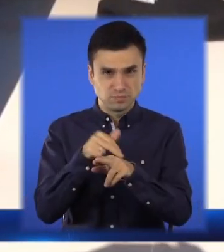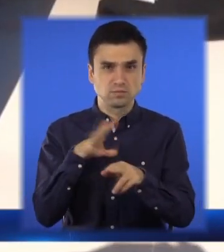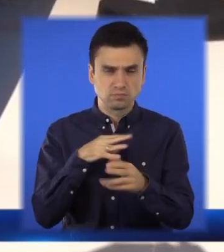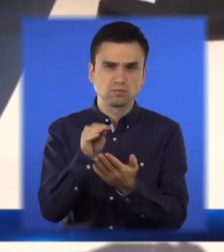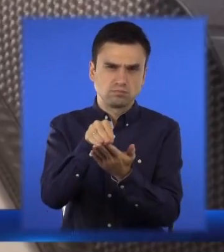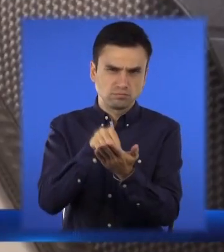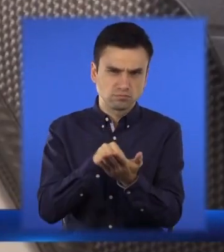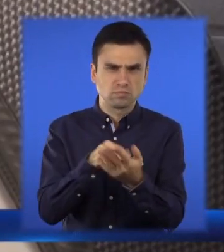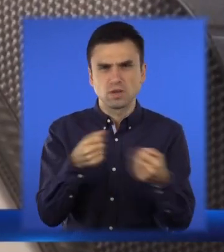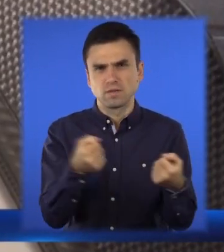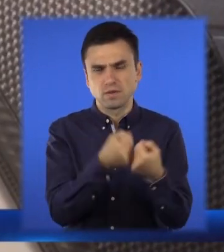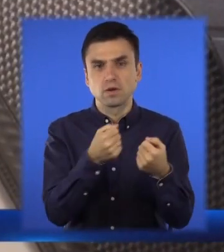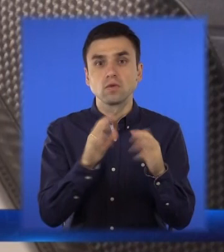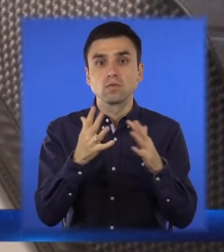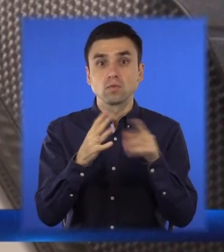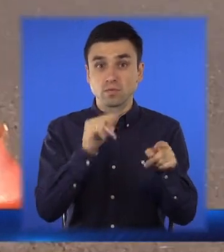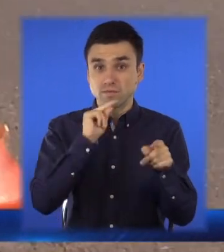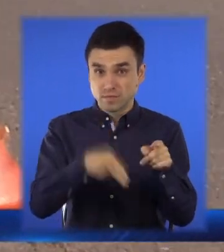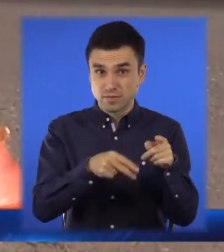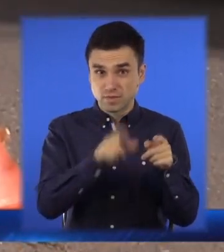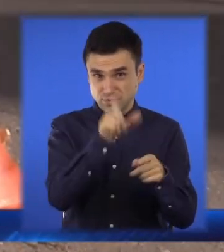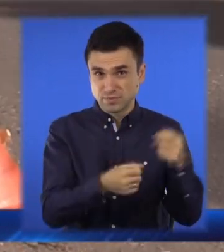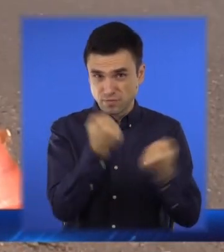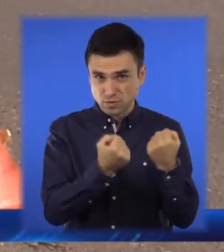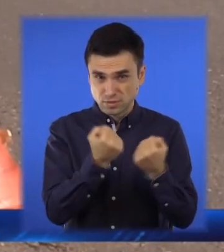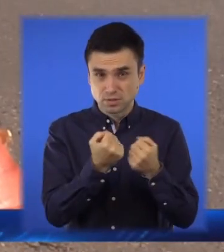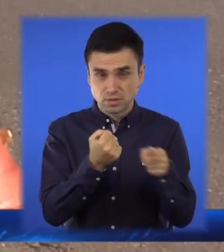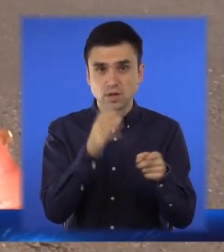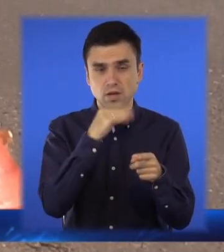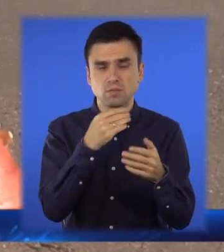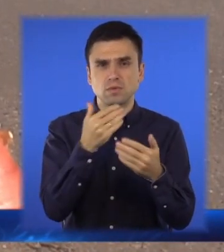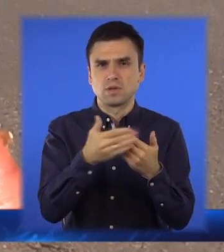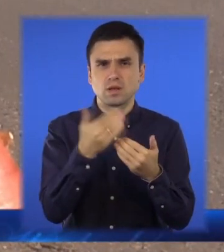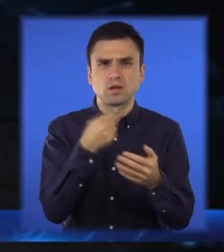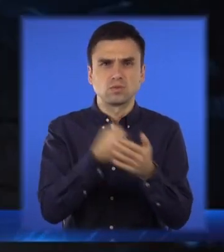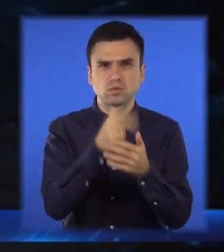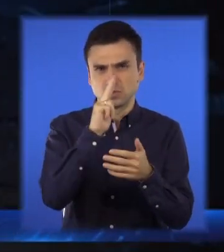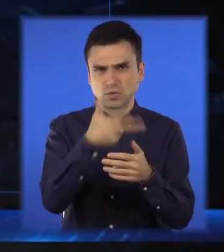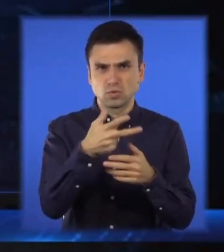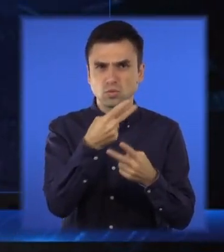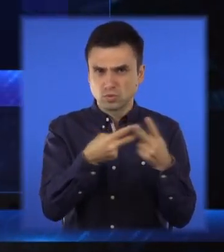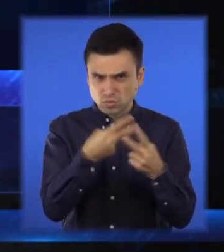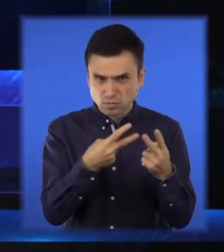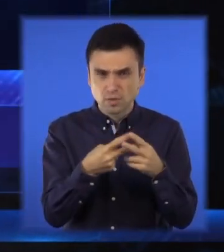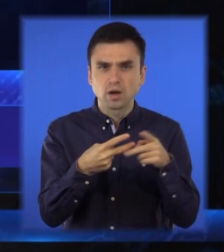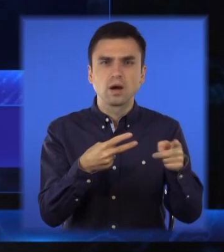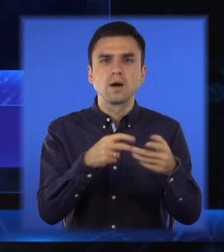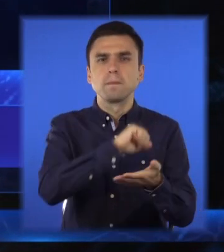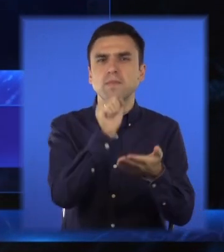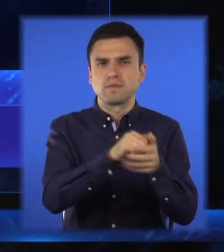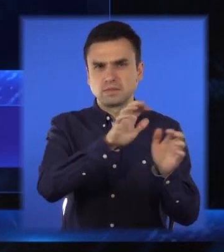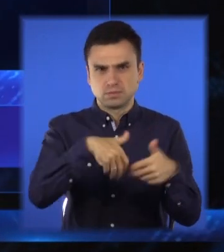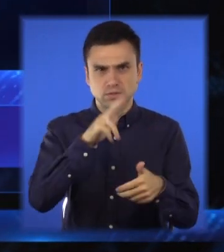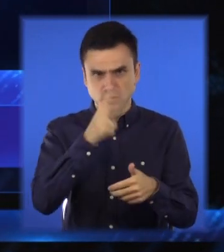вини водія йому загрожуватиме до 3 років за ґратами з позбавленням права керування автомобілем на такий же термін. Сьогодні раніше у Тернівському